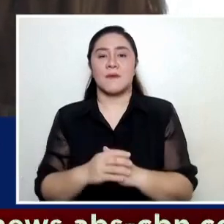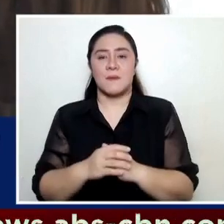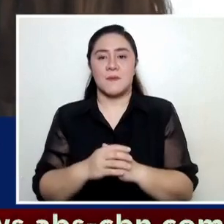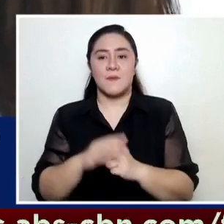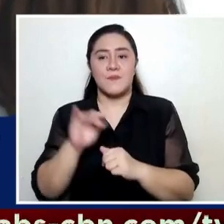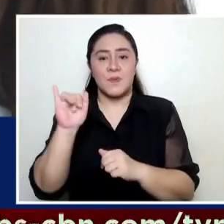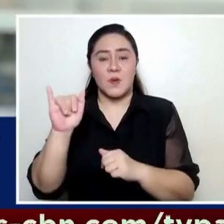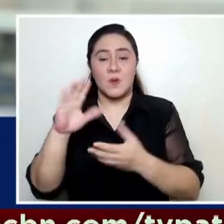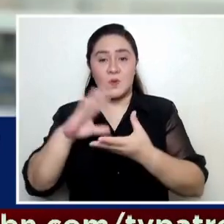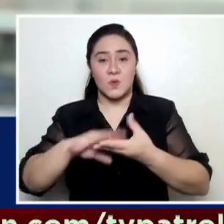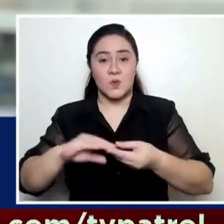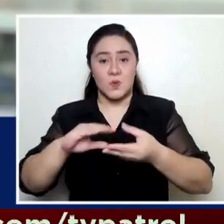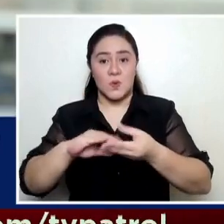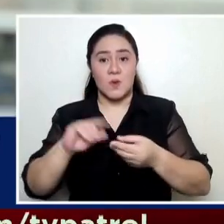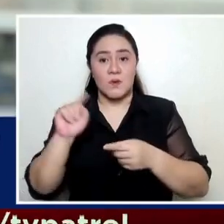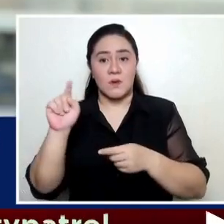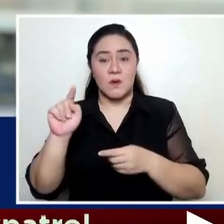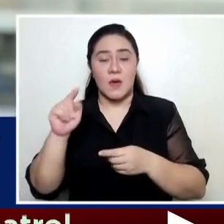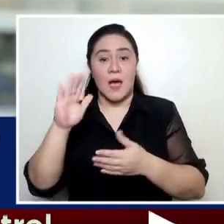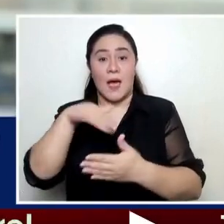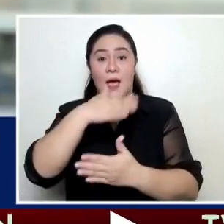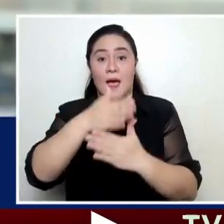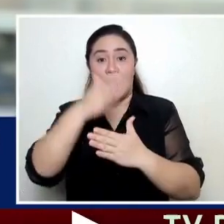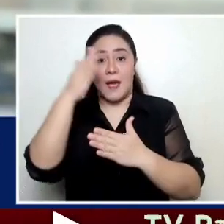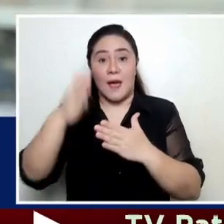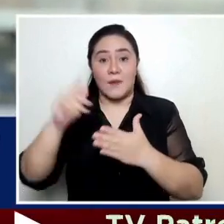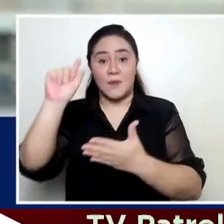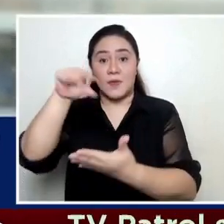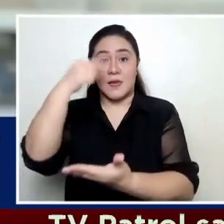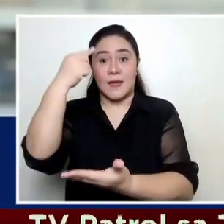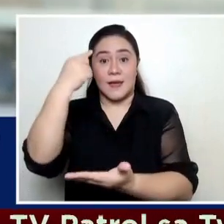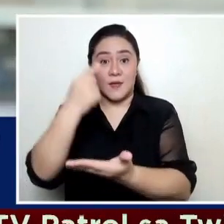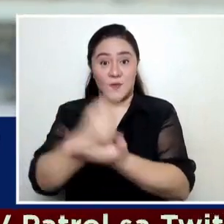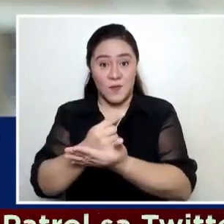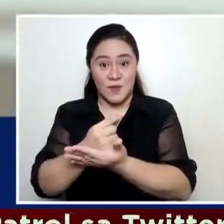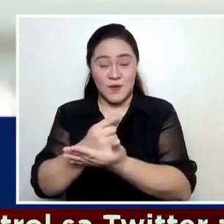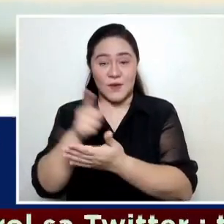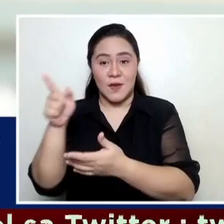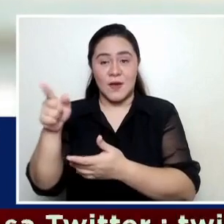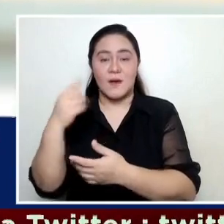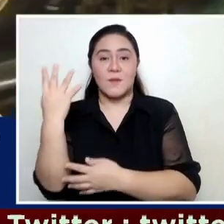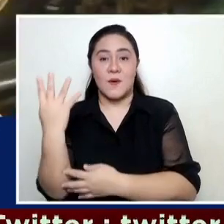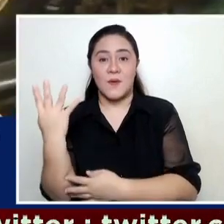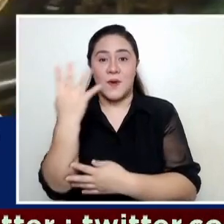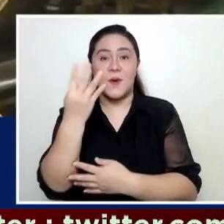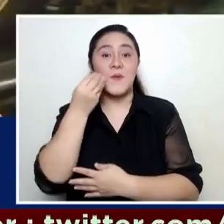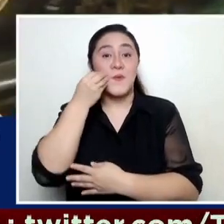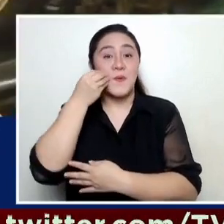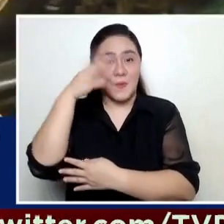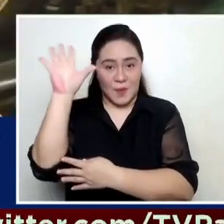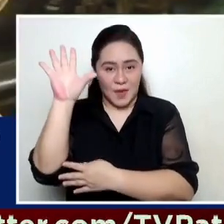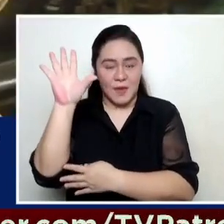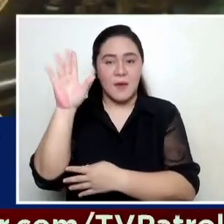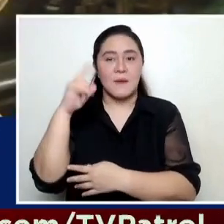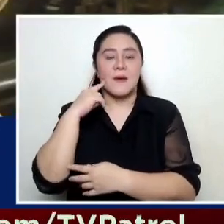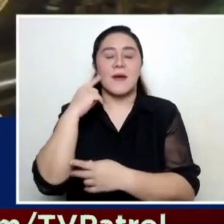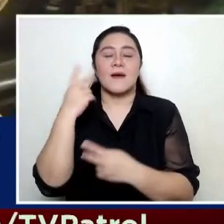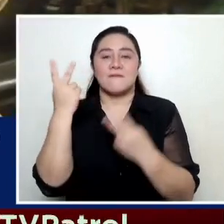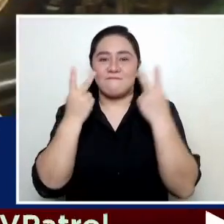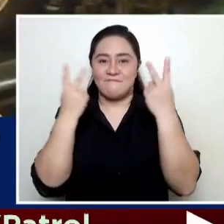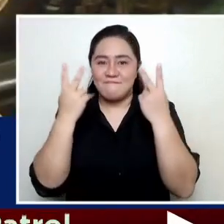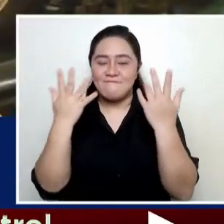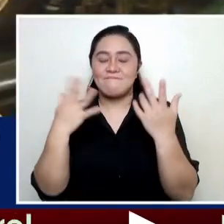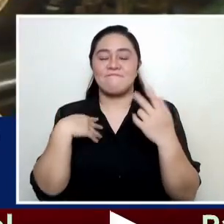Furigay, pagkatapos ng graduation ni Hannah, uuwi sana silang apat sa Lamitan at nagpaplano magbakasyon. Ngunit nasira